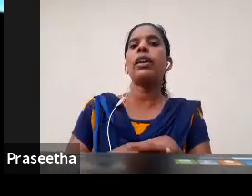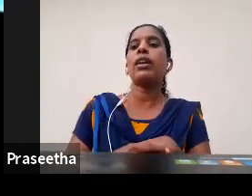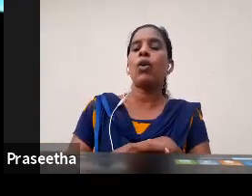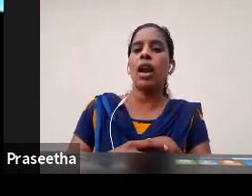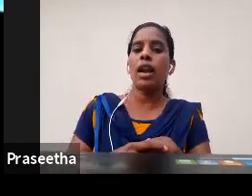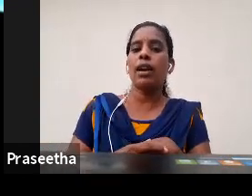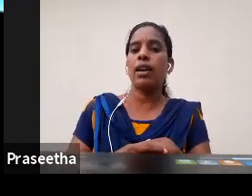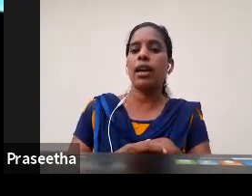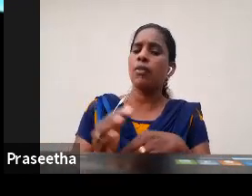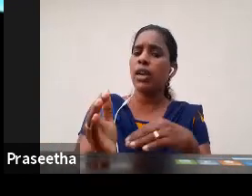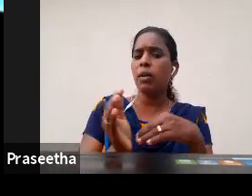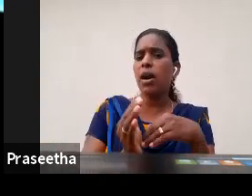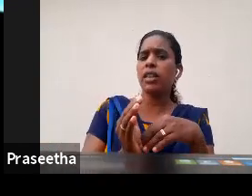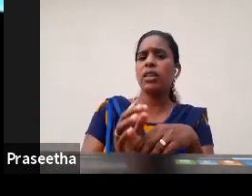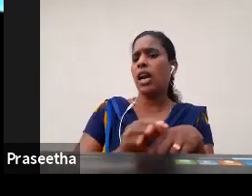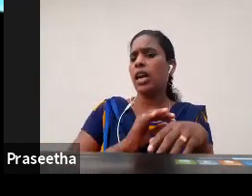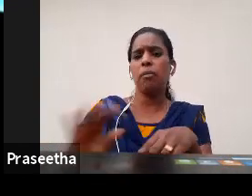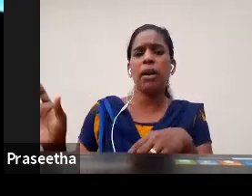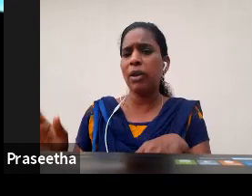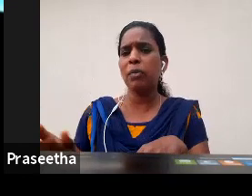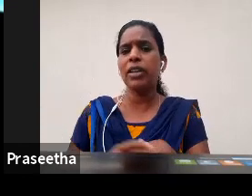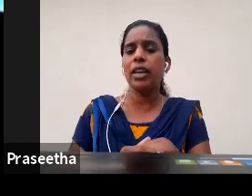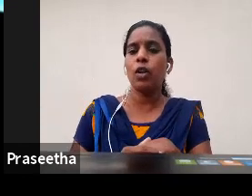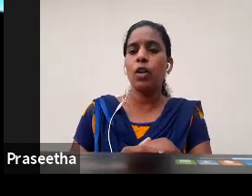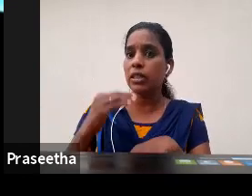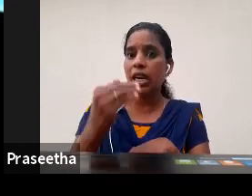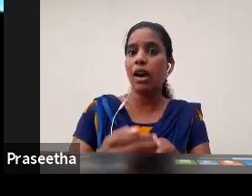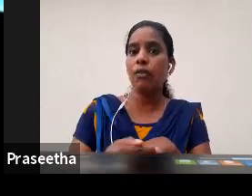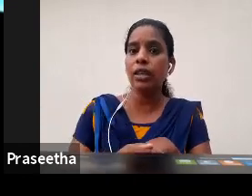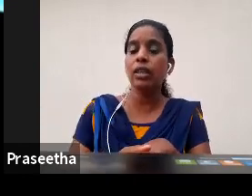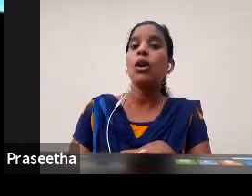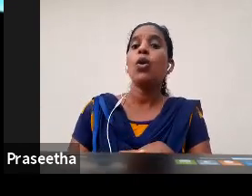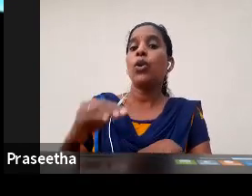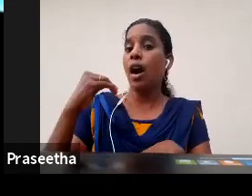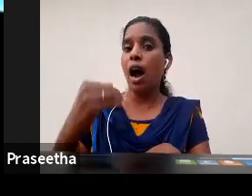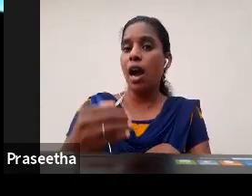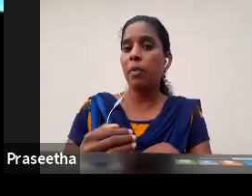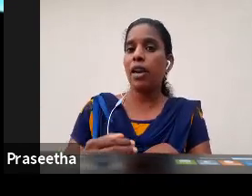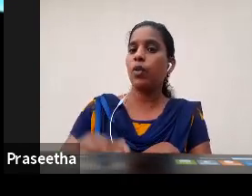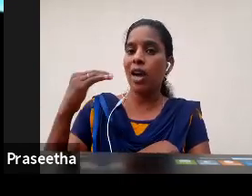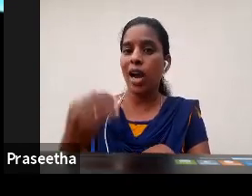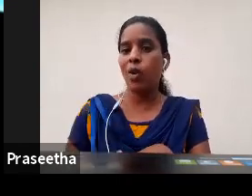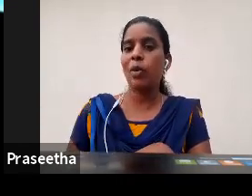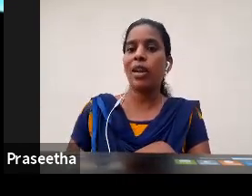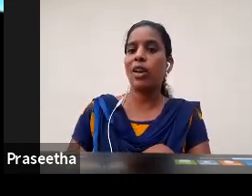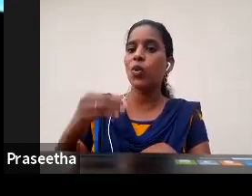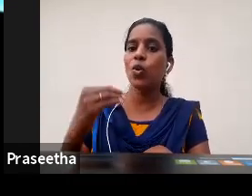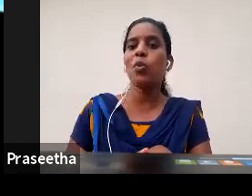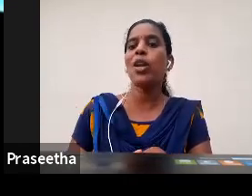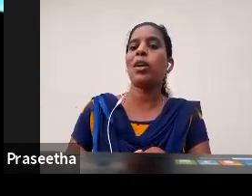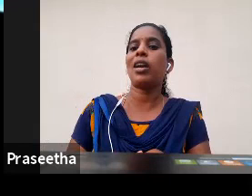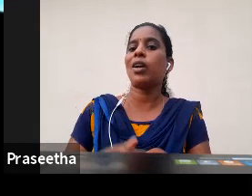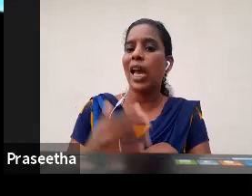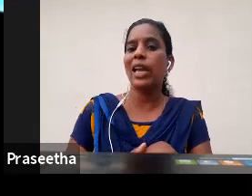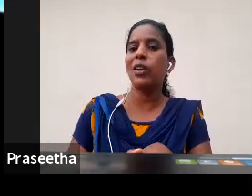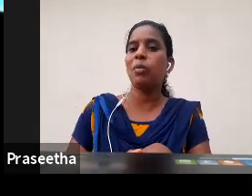ഡഫ് ആയിട്ടുള്ള ഒരാളെ കണ്ടാൽ അവരങ്ങ് മാറി നിൽക്കും, കാരണം നമ്മളവരെ മൈൻഡ് ചെയ്യില്ലല്ലോ. പക്ഷെ അവരുടെ അടുത്ത് ഒരു ഹായ് പറയുകയാണെങ്കിൽ, ഒരു ഹലോ പറയുകയാണെങ്കിൽ, ഒരു ഗുഡ്